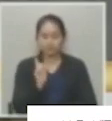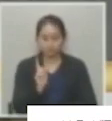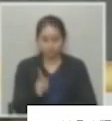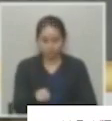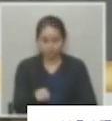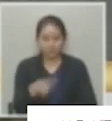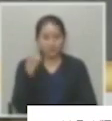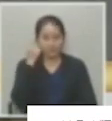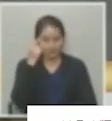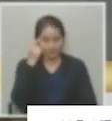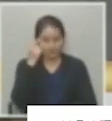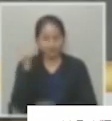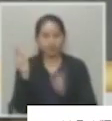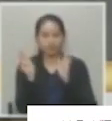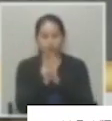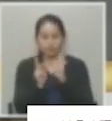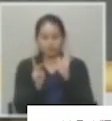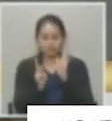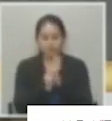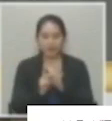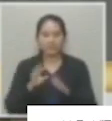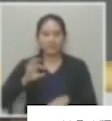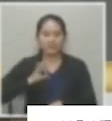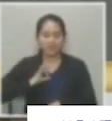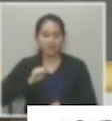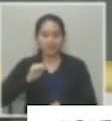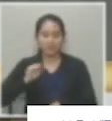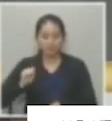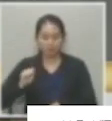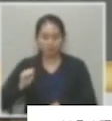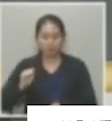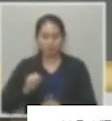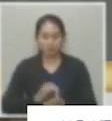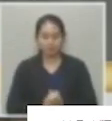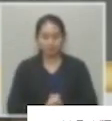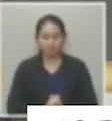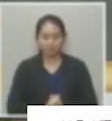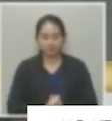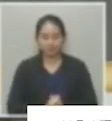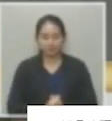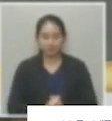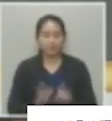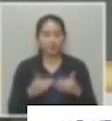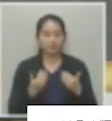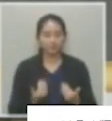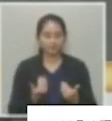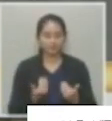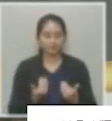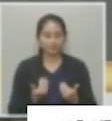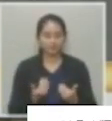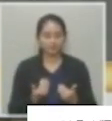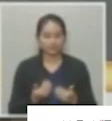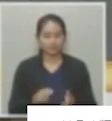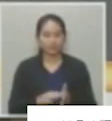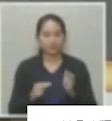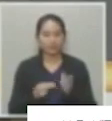เห็นทางกฎหมายของสมาชิกรัฐสภาคนหนึ่งในเวทีนี้นะครับท่านจะเป็นนายกรัฐม